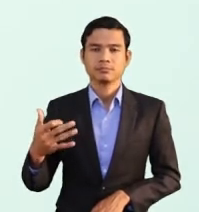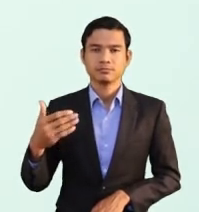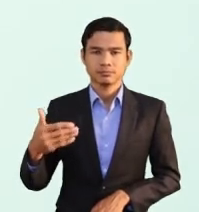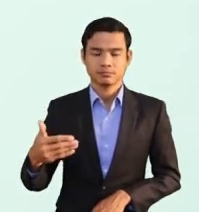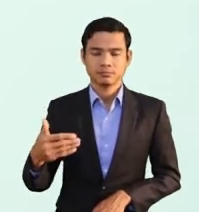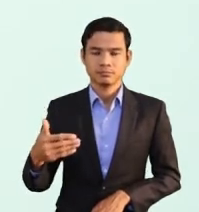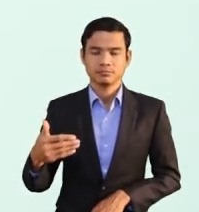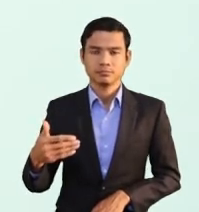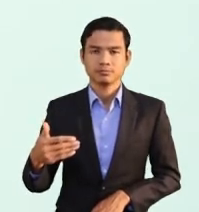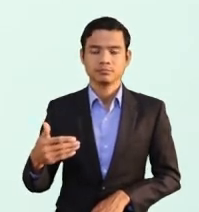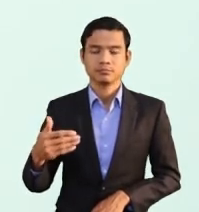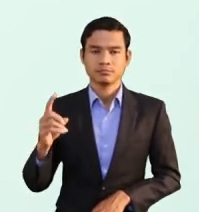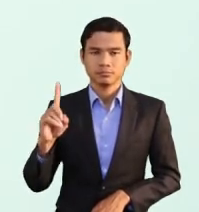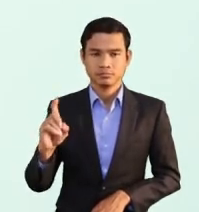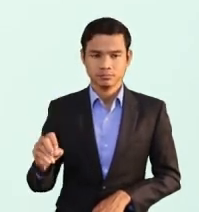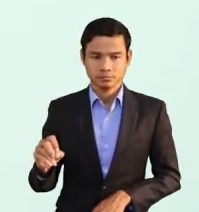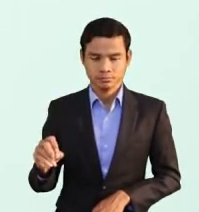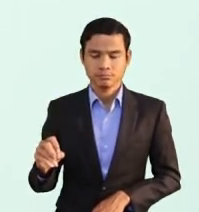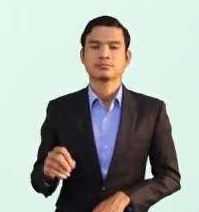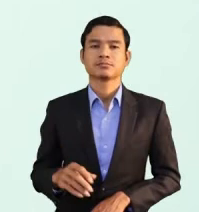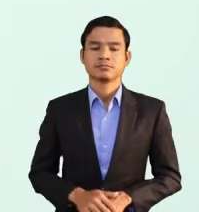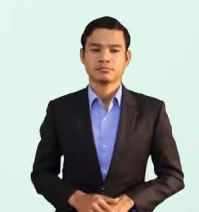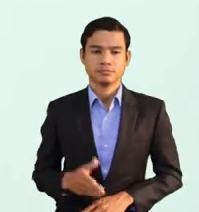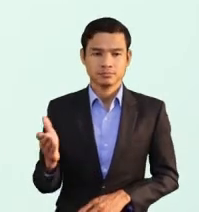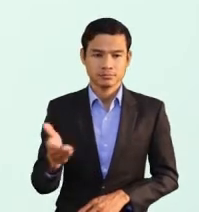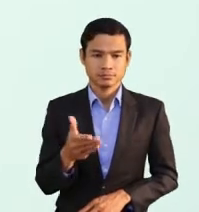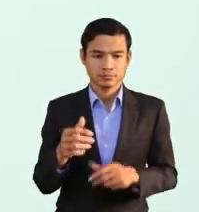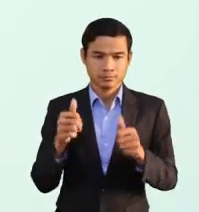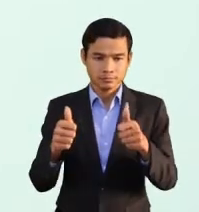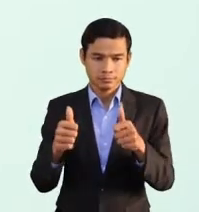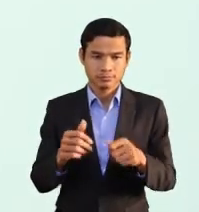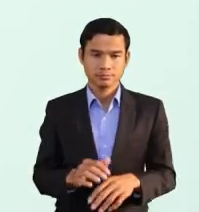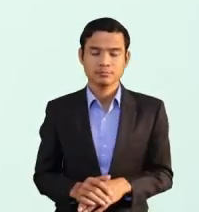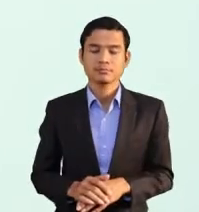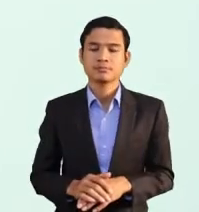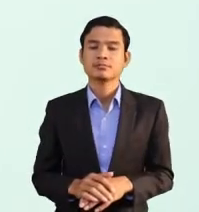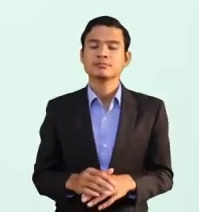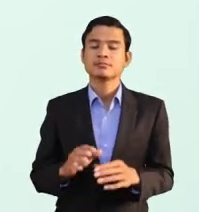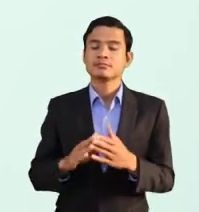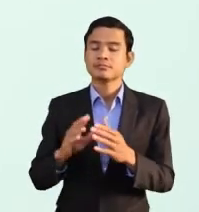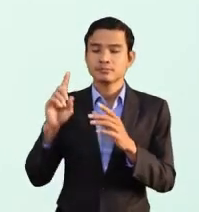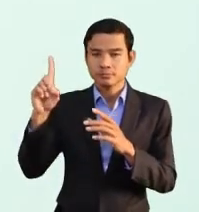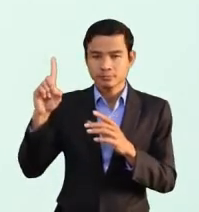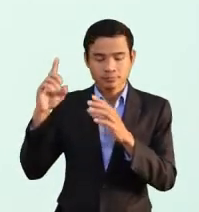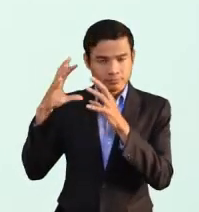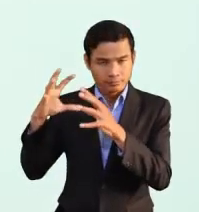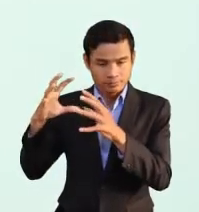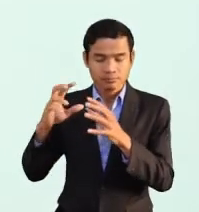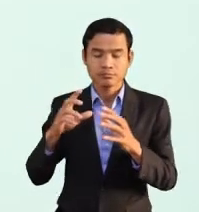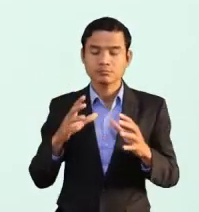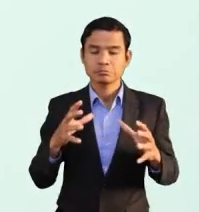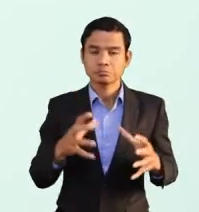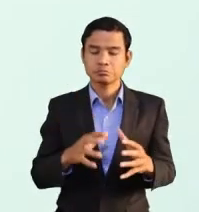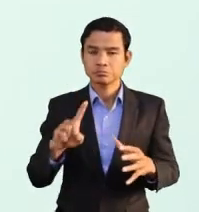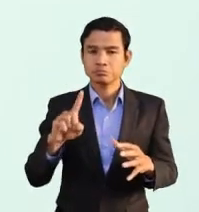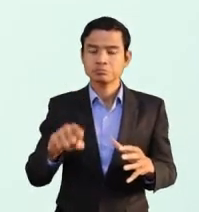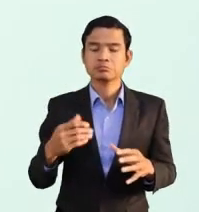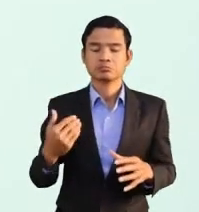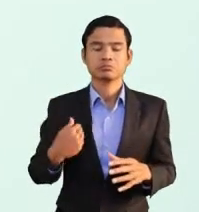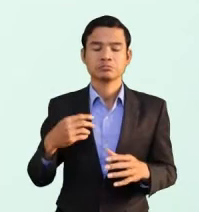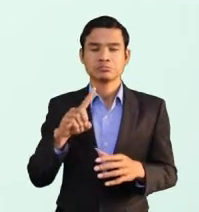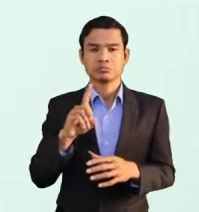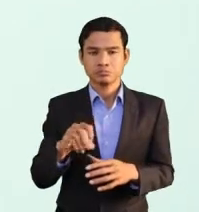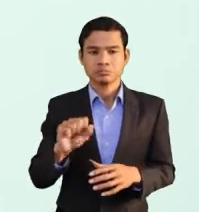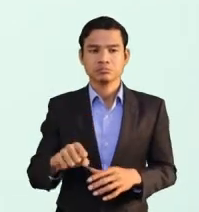bấy trăm bún đọc chà là ô chẳng mũi thầy nên có miên chẩm nuôn đọc phải